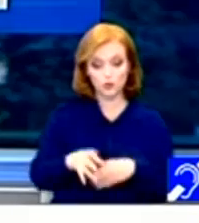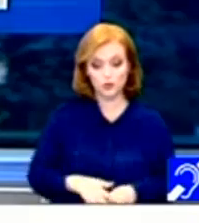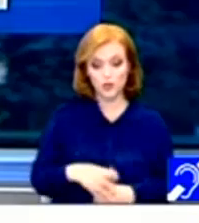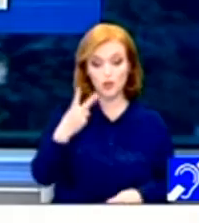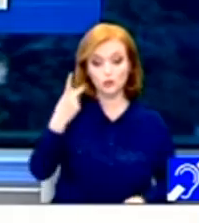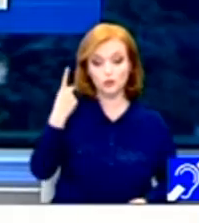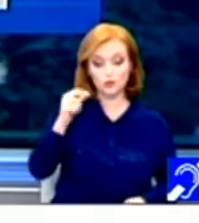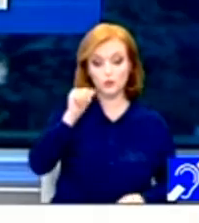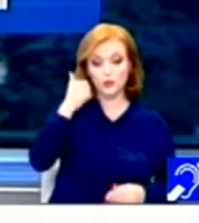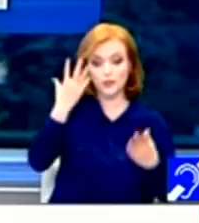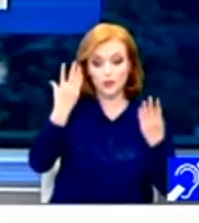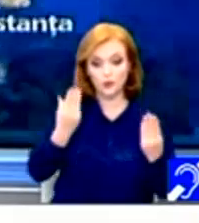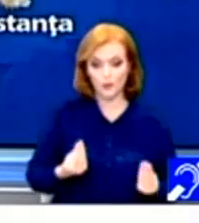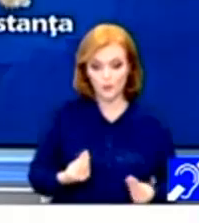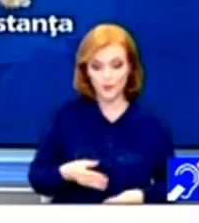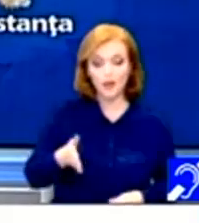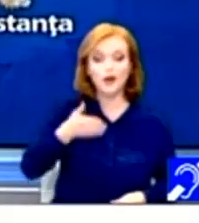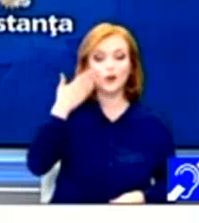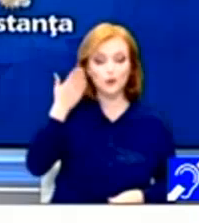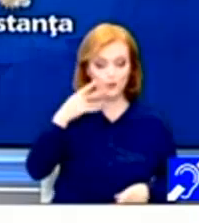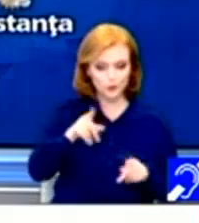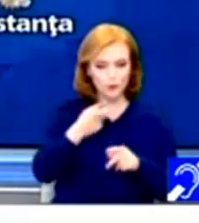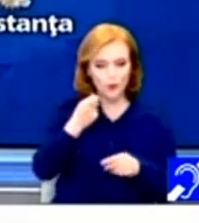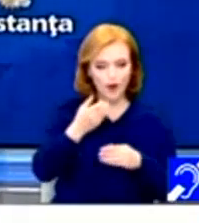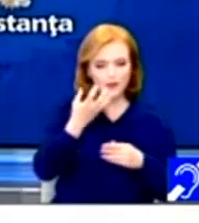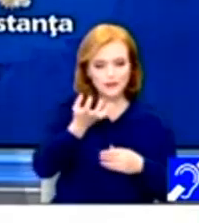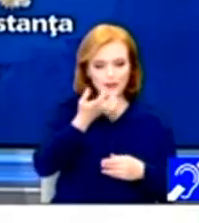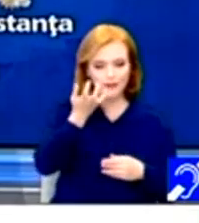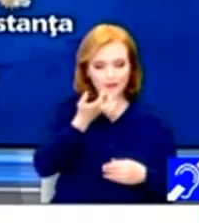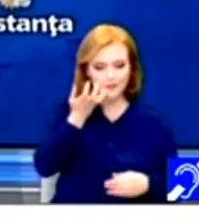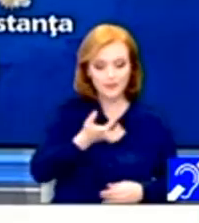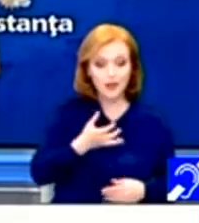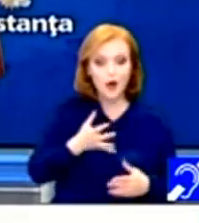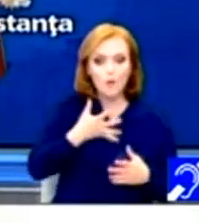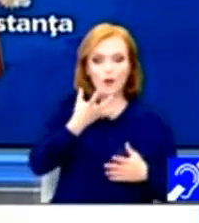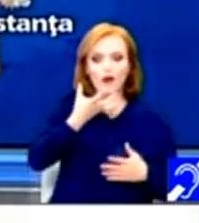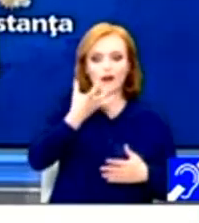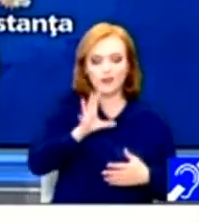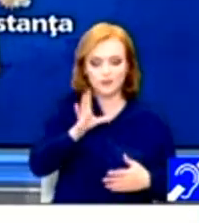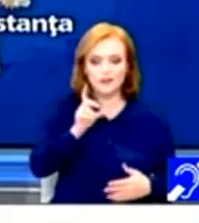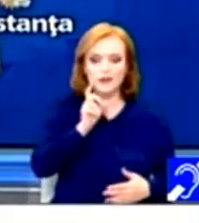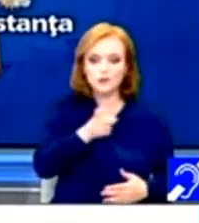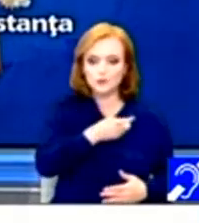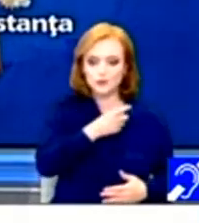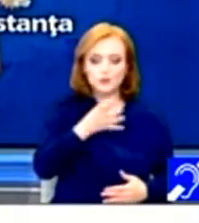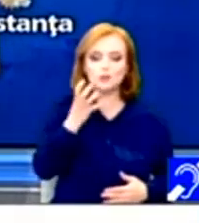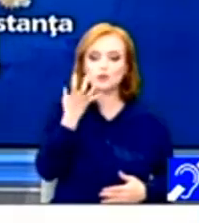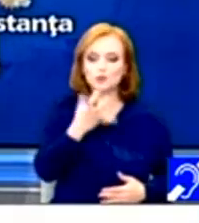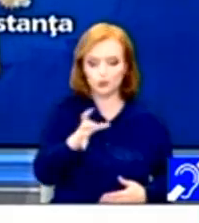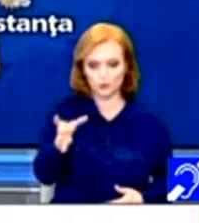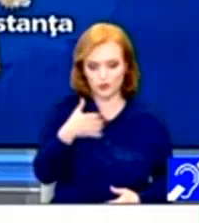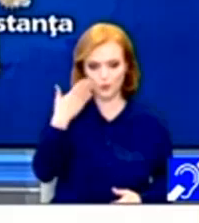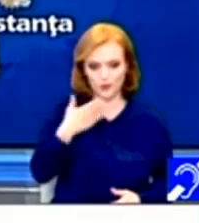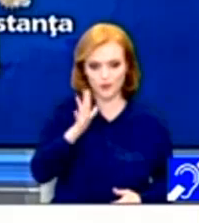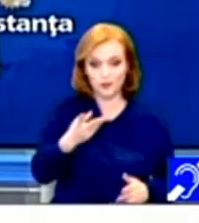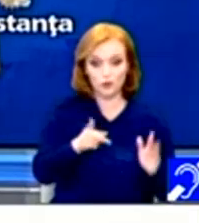de grade mâine la prânz. În România vremea se va încălzi, mai ales în regiunile sudice, unde vor fi și 26 de grade, dar